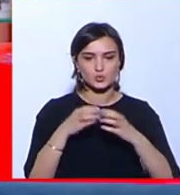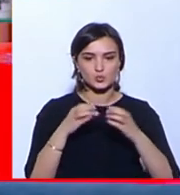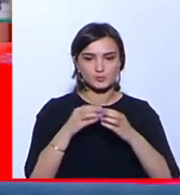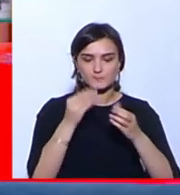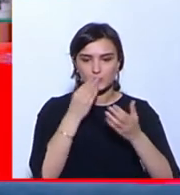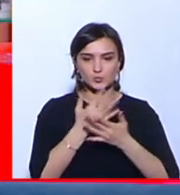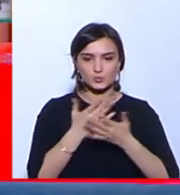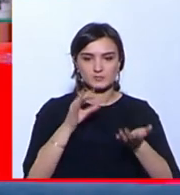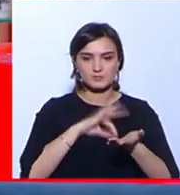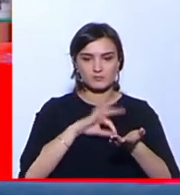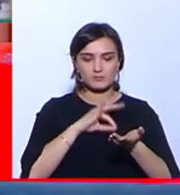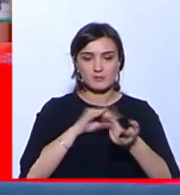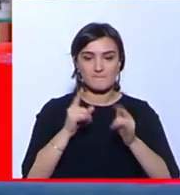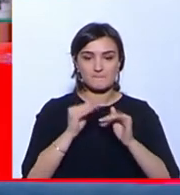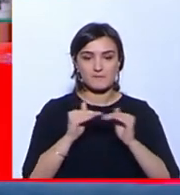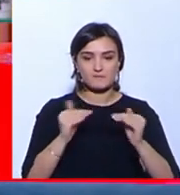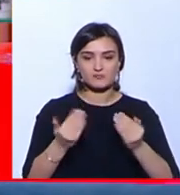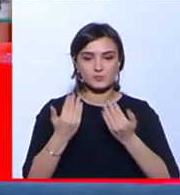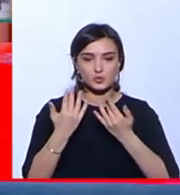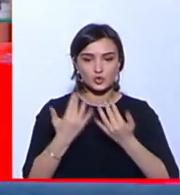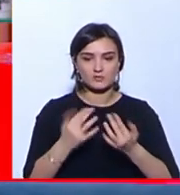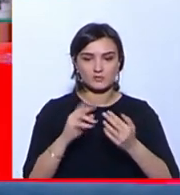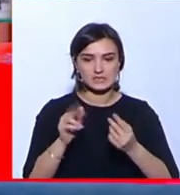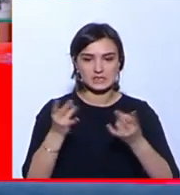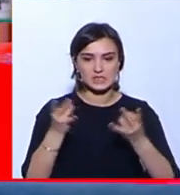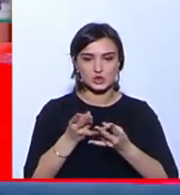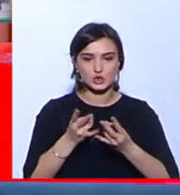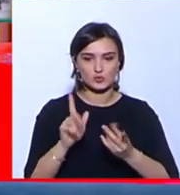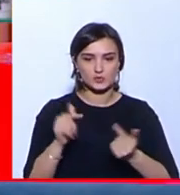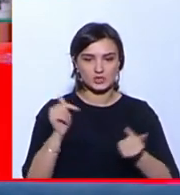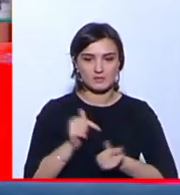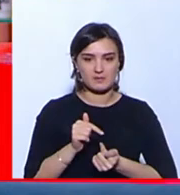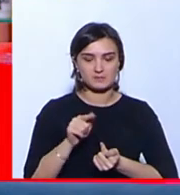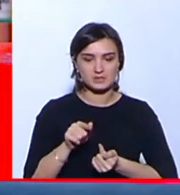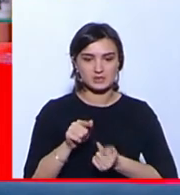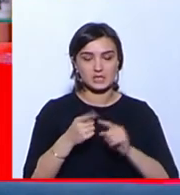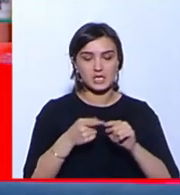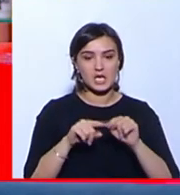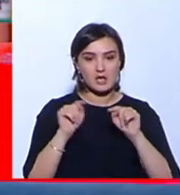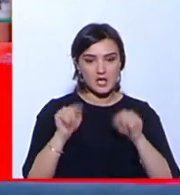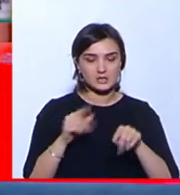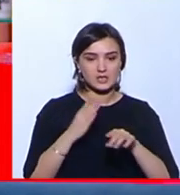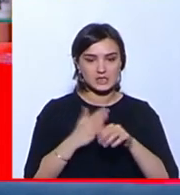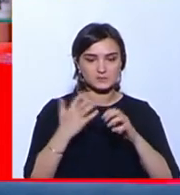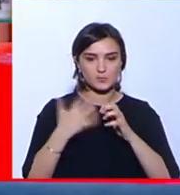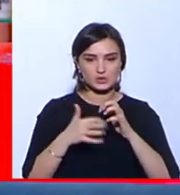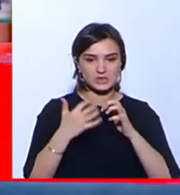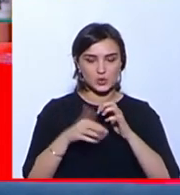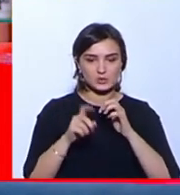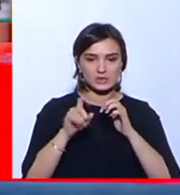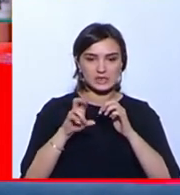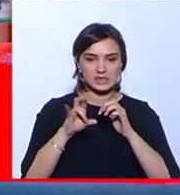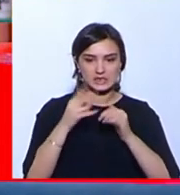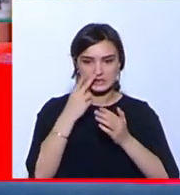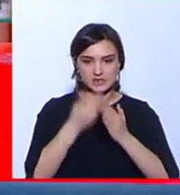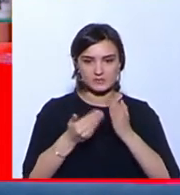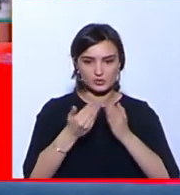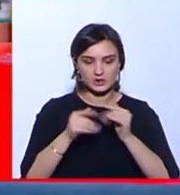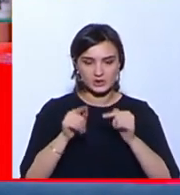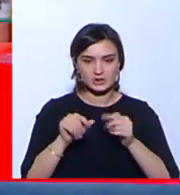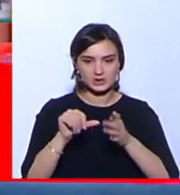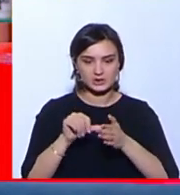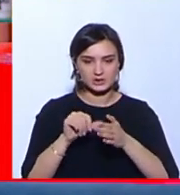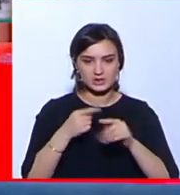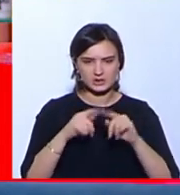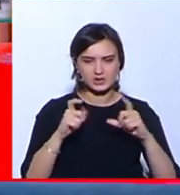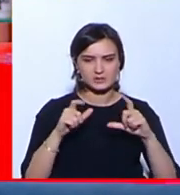მოხმარებას ამ ბავშვის მოთხოვნილების და საჭიროების შესაბამისად. აქ არის ბოსტნეული ცხილით წარმოდგენილი. თქვენ